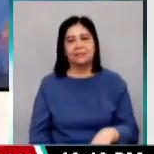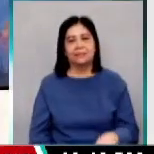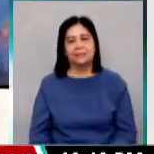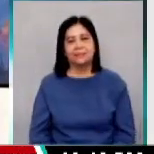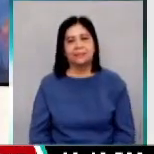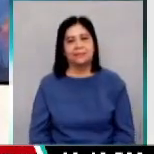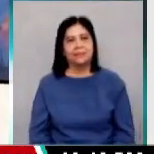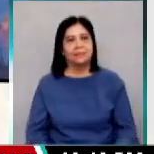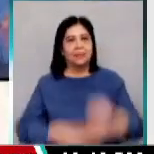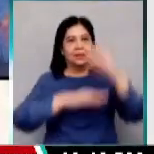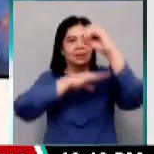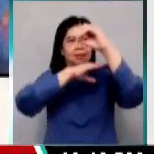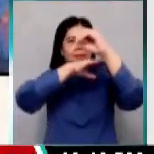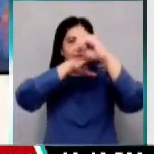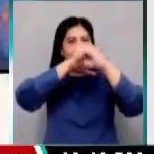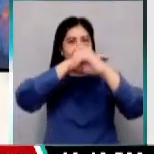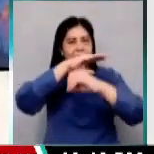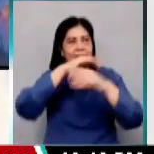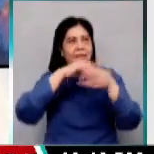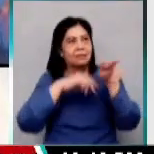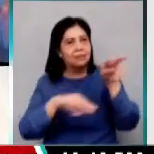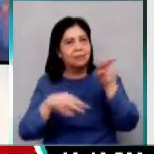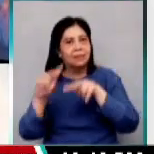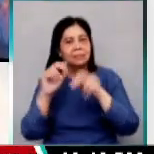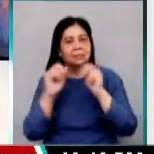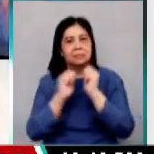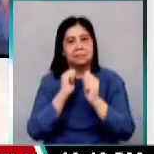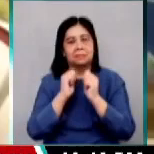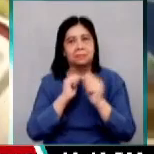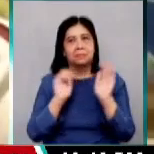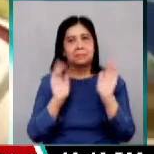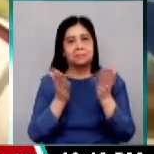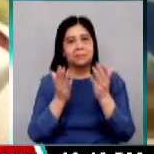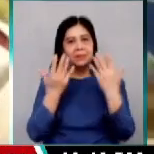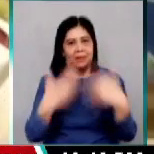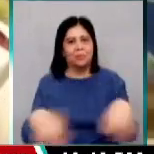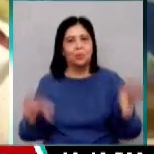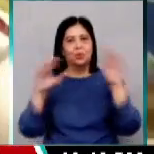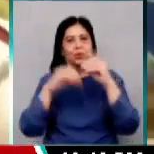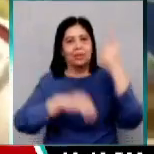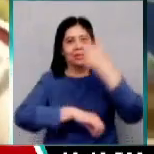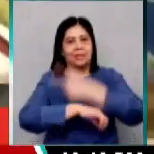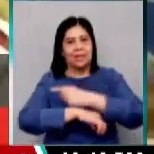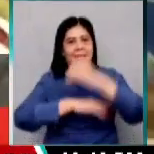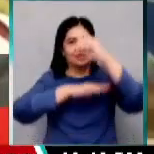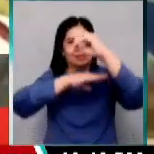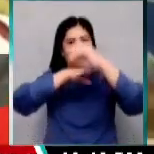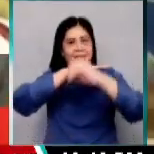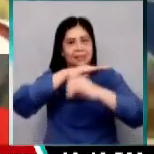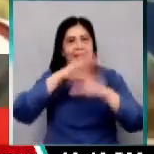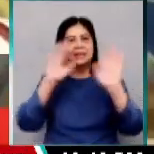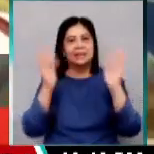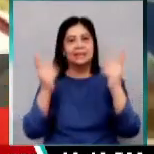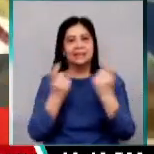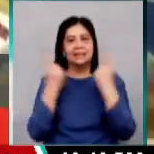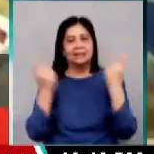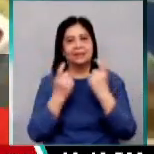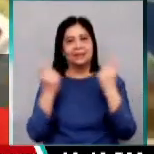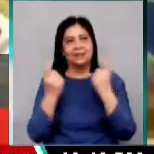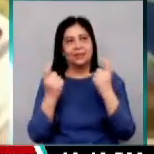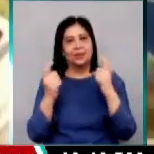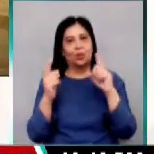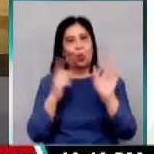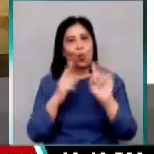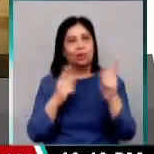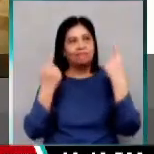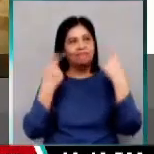beacon. Signal siya na parang tapos na yung araw. The sunset is like a celebration of what we've achieved even on that